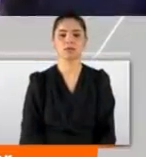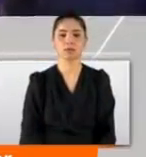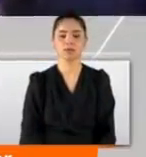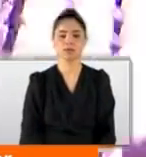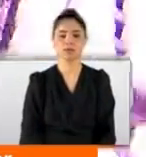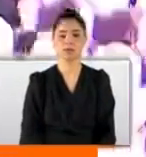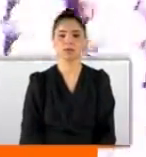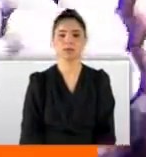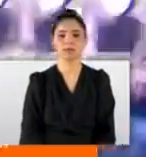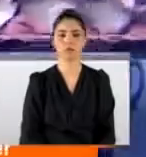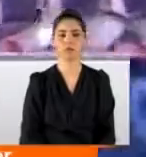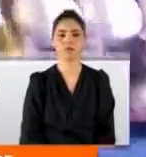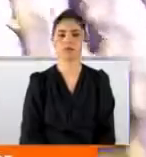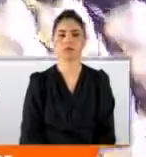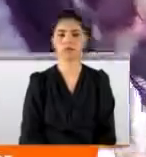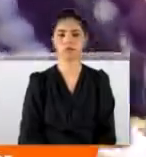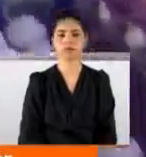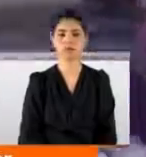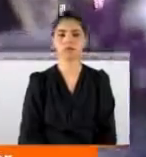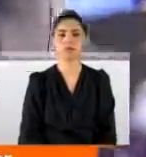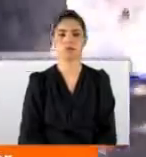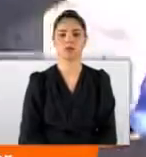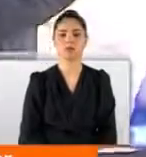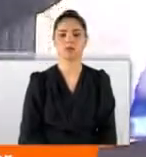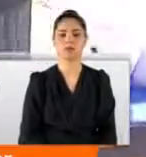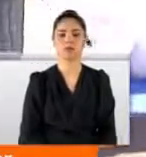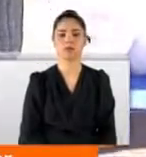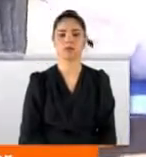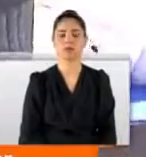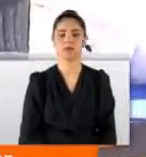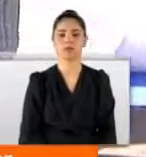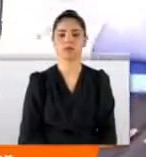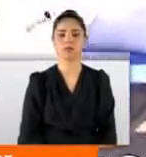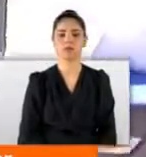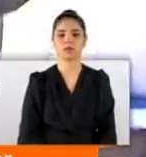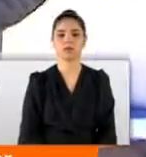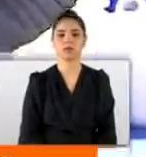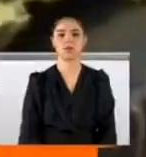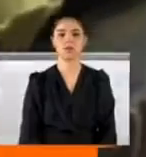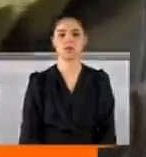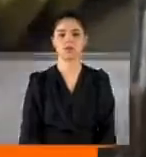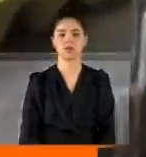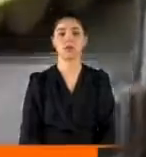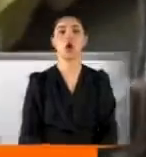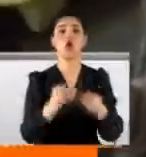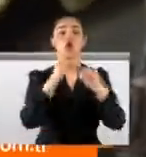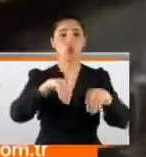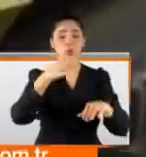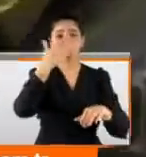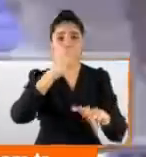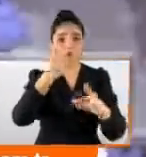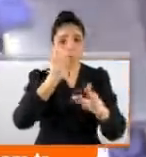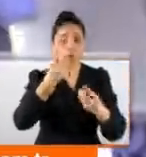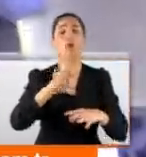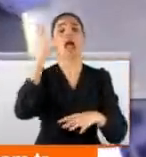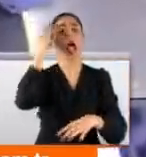biz anlayamıyoruz. Normal köy yumurtasının rengi şu şekilde oluyor. Kahverengimsi. Tabii, tabii kırdığın zaman içinde hafiften sarı taraf olur bunun rengi. Yumurtanın organik olup